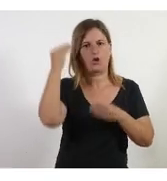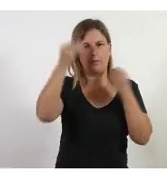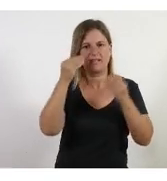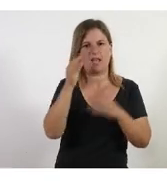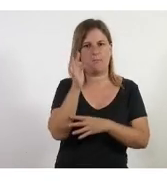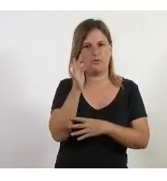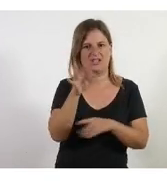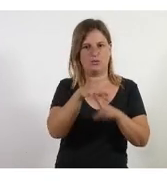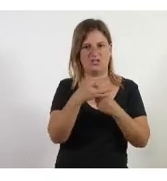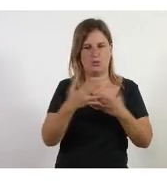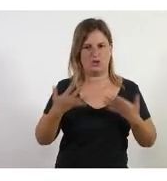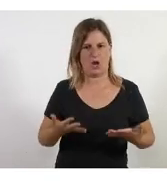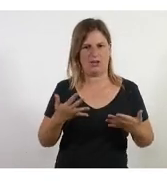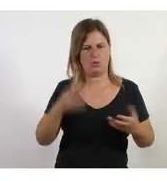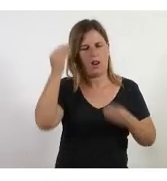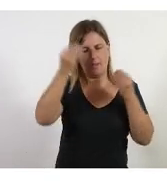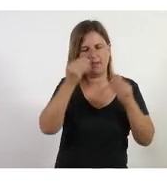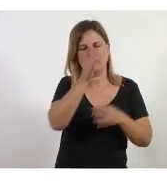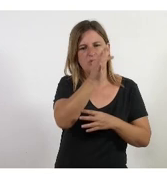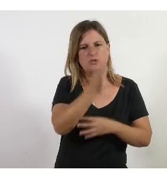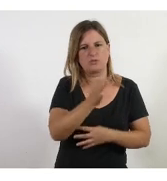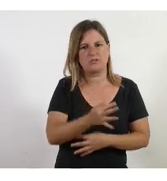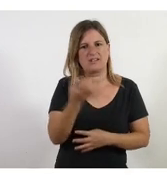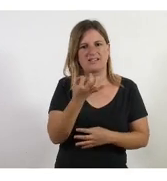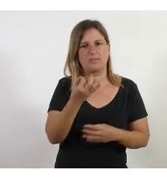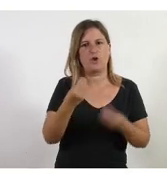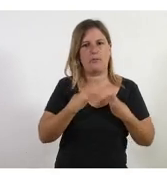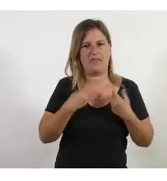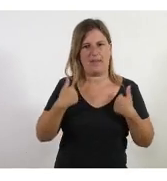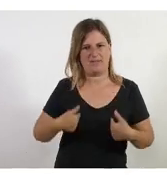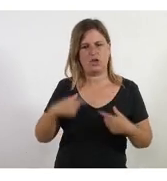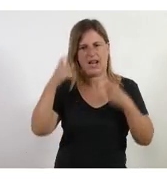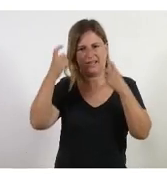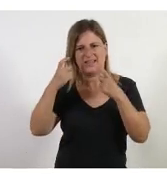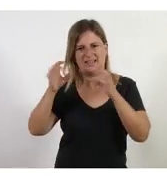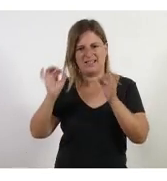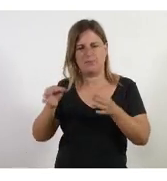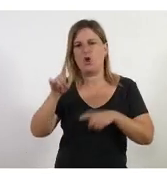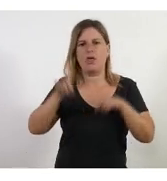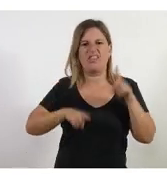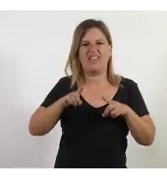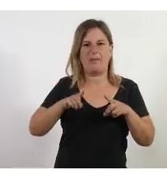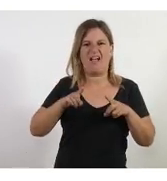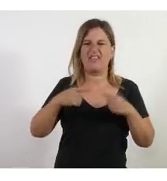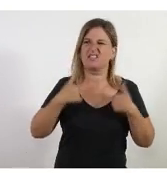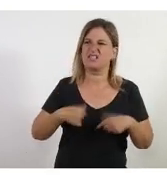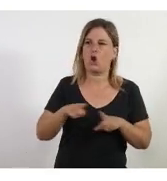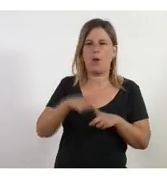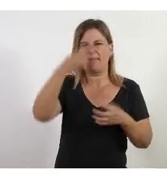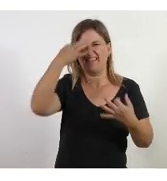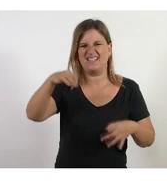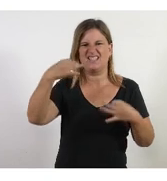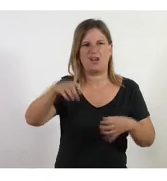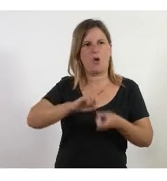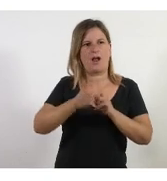positius de la situació actual, però ella diu, jo en la meva vida personal ho intento, però a vegades et sents una mica ingènua. Com puc canviar aquest